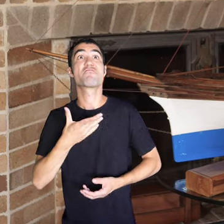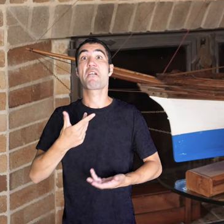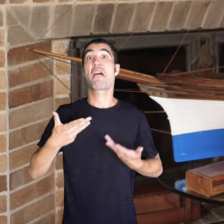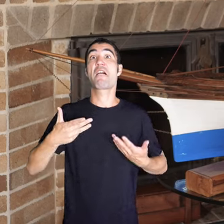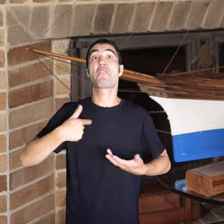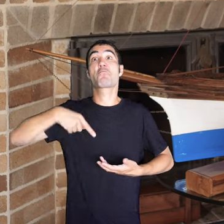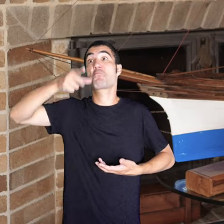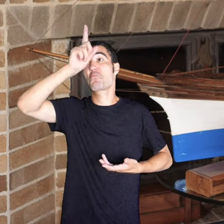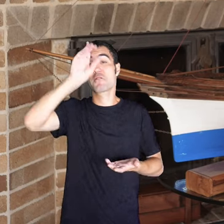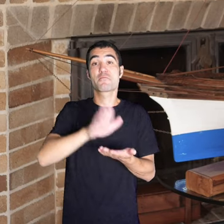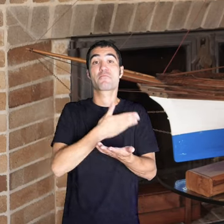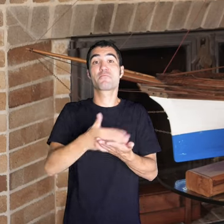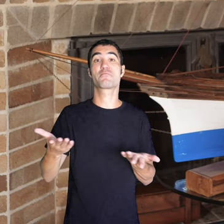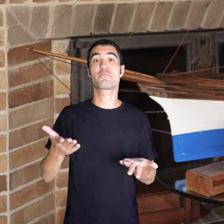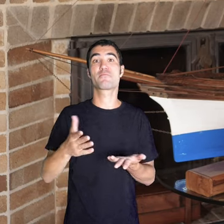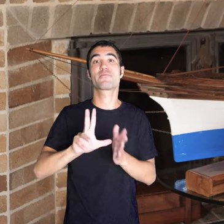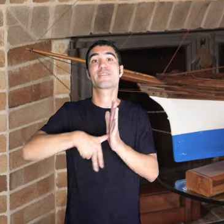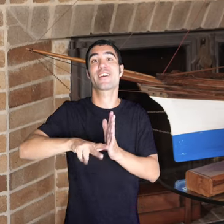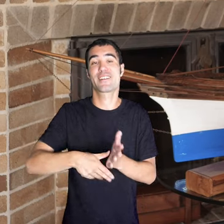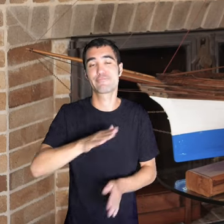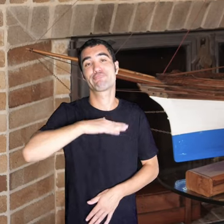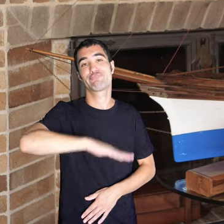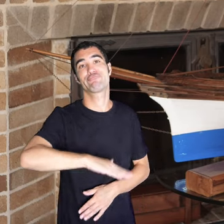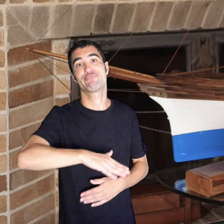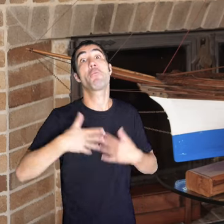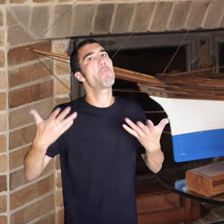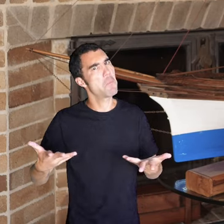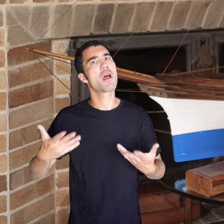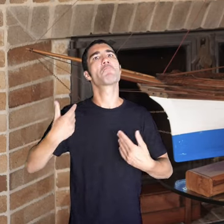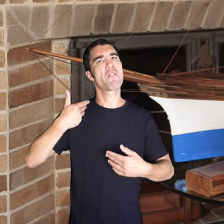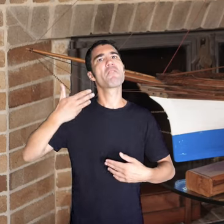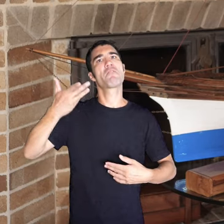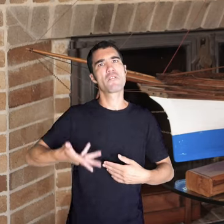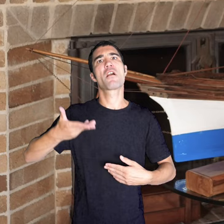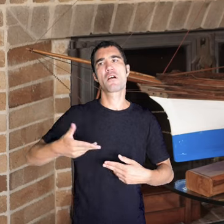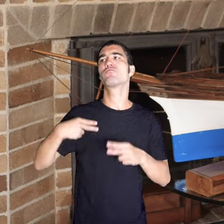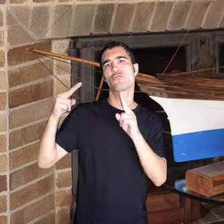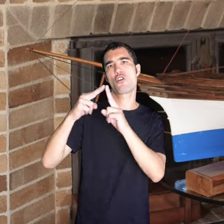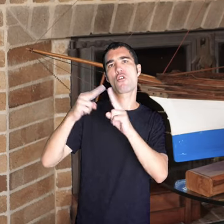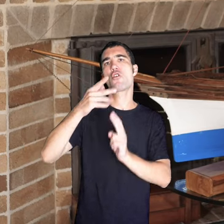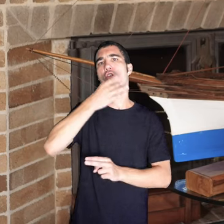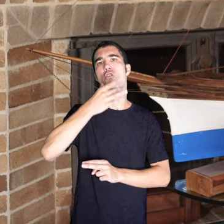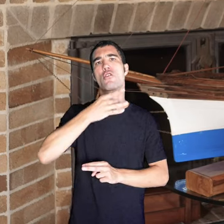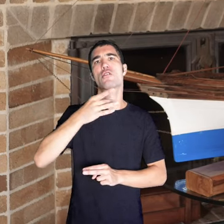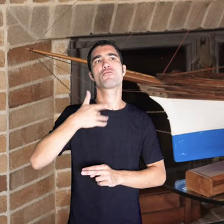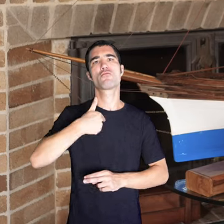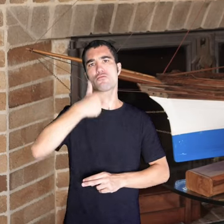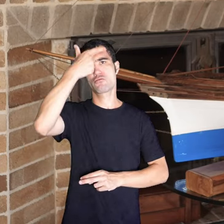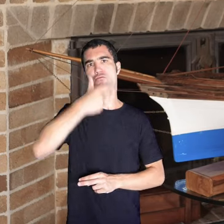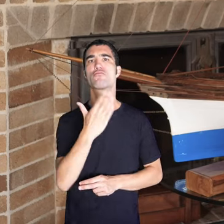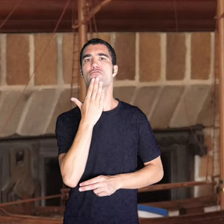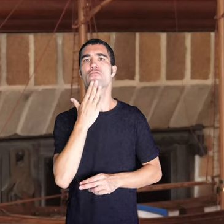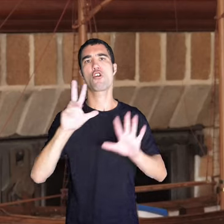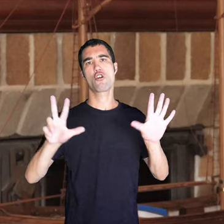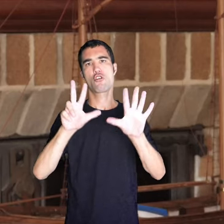no he pogut saber mai. Però, en fi, així mateix el vaig conèixer, ja t'he dit, jo tenia d'haver 8 anys quan ell